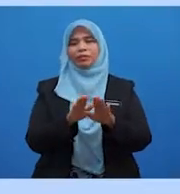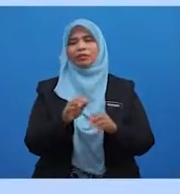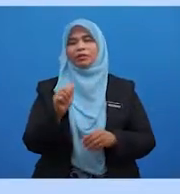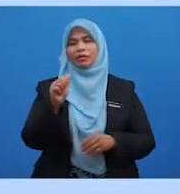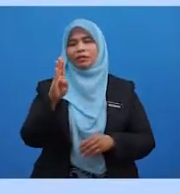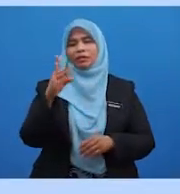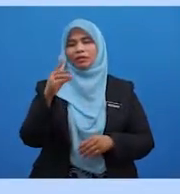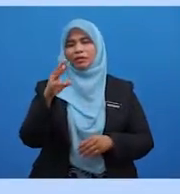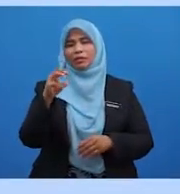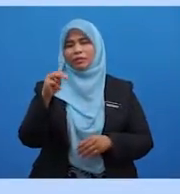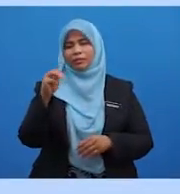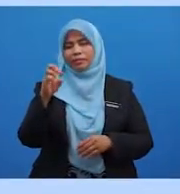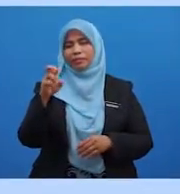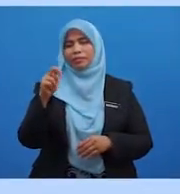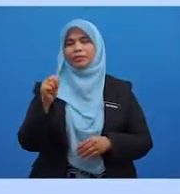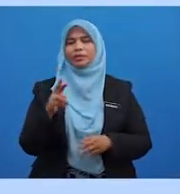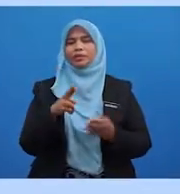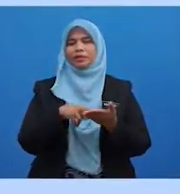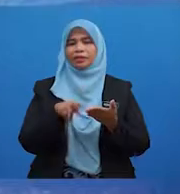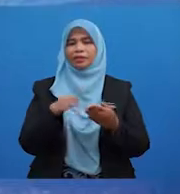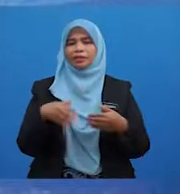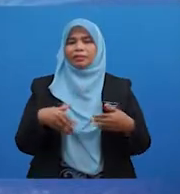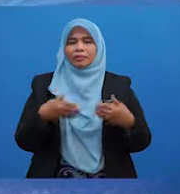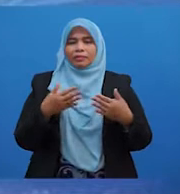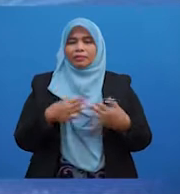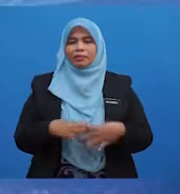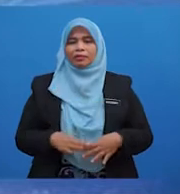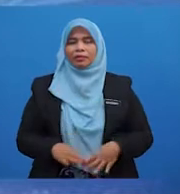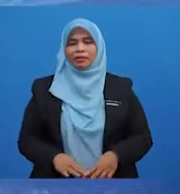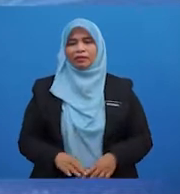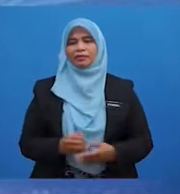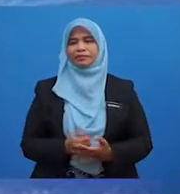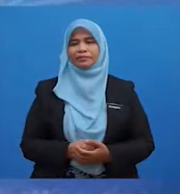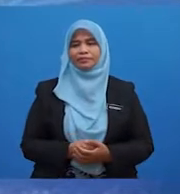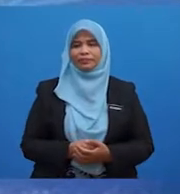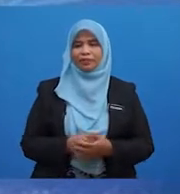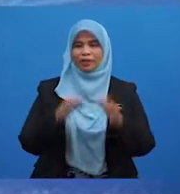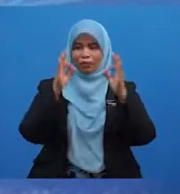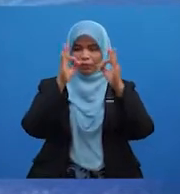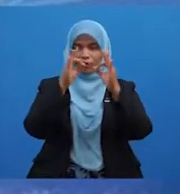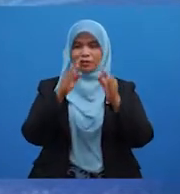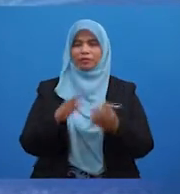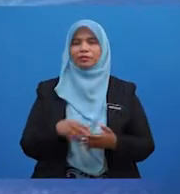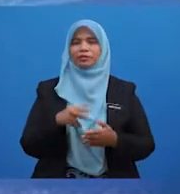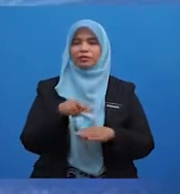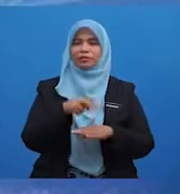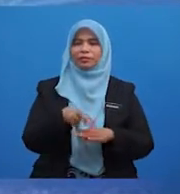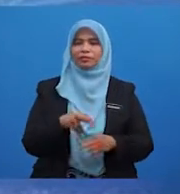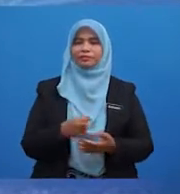dan merendahkan bahu dan dada. Dengan memfokuskan kepada penurunan dan menaikkan